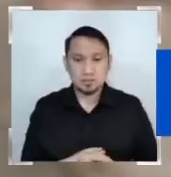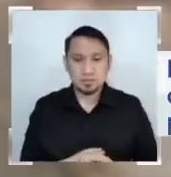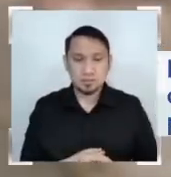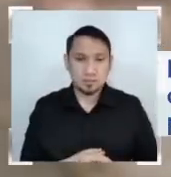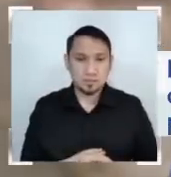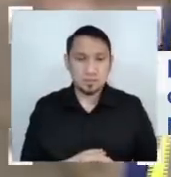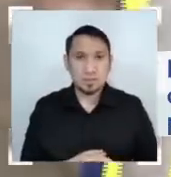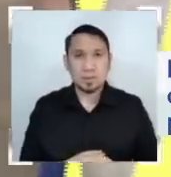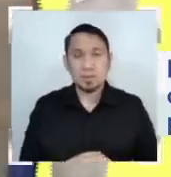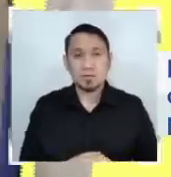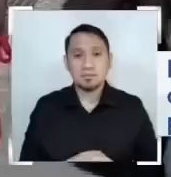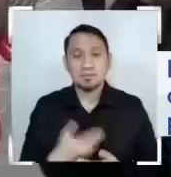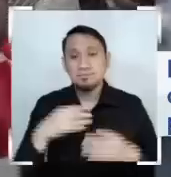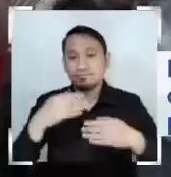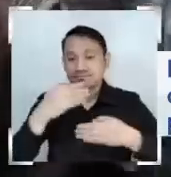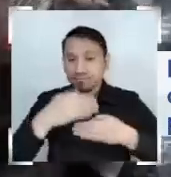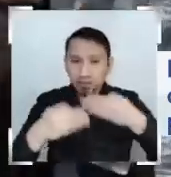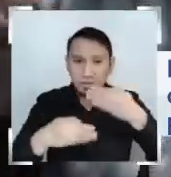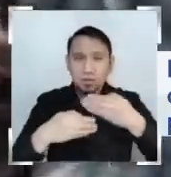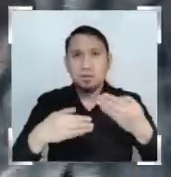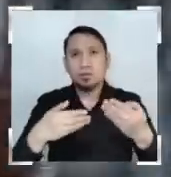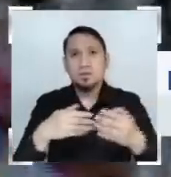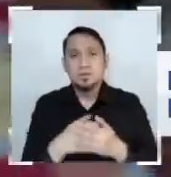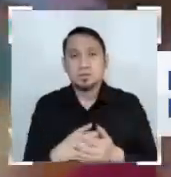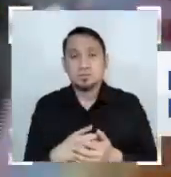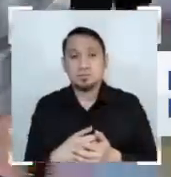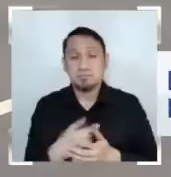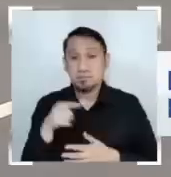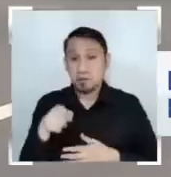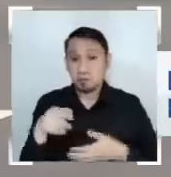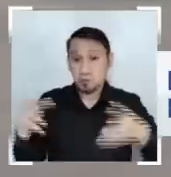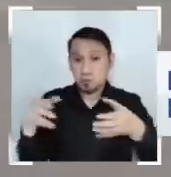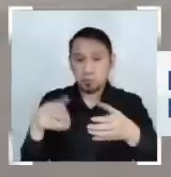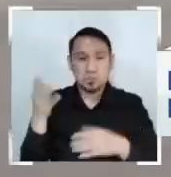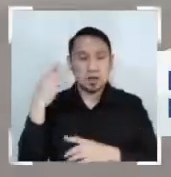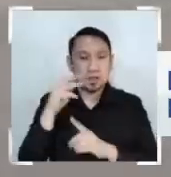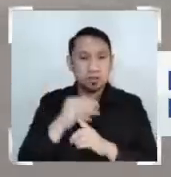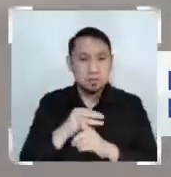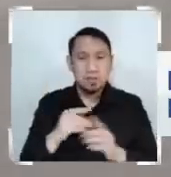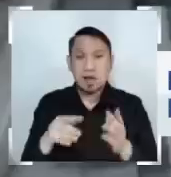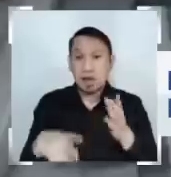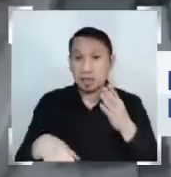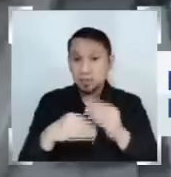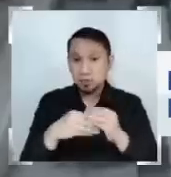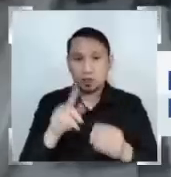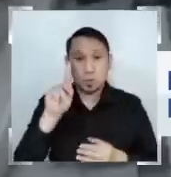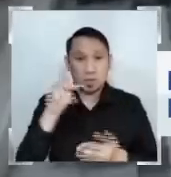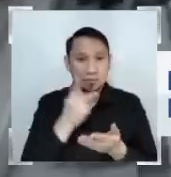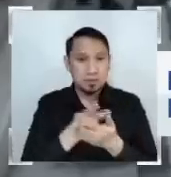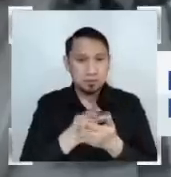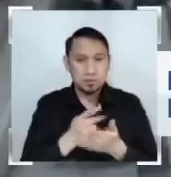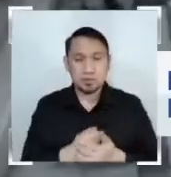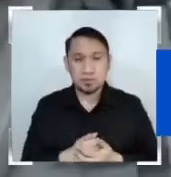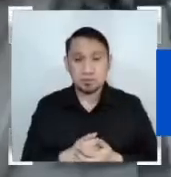Maghahalo ng simento, magano, kaya pa. Ang inihirit ng transport groups noong pang Marso, pisong dagdag sa pamasahe sa jeep. Sa petisyon ng